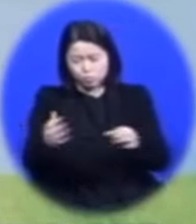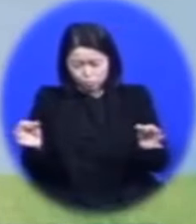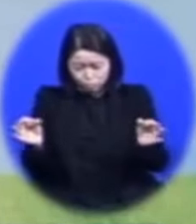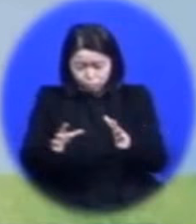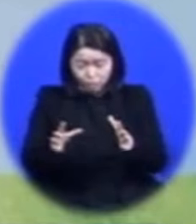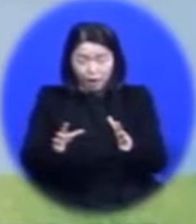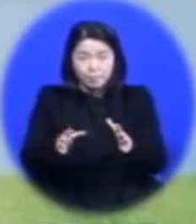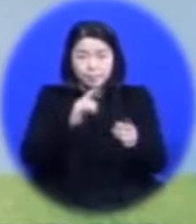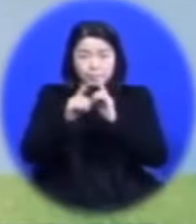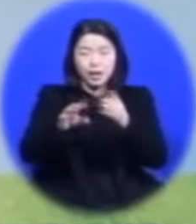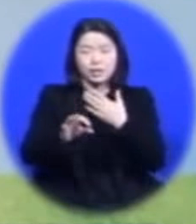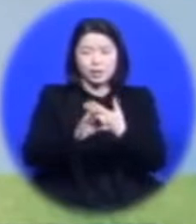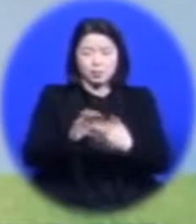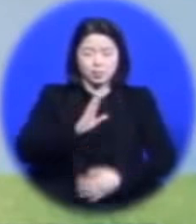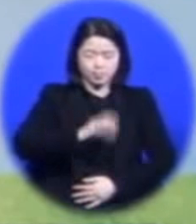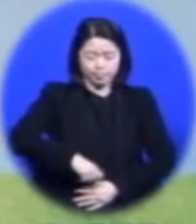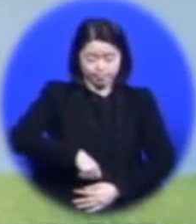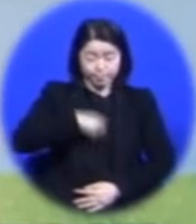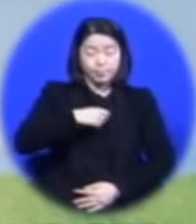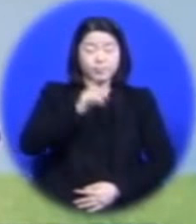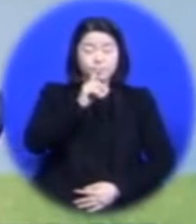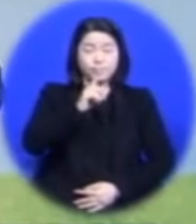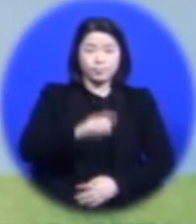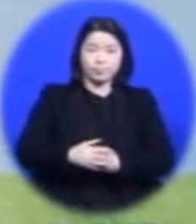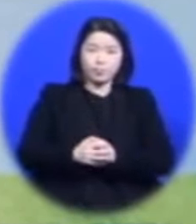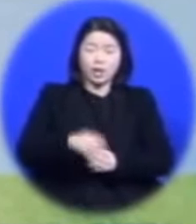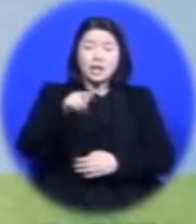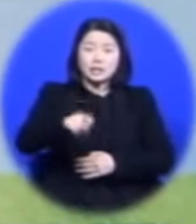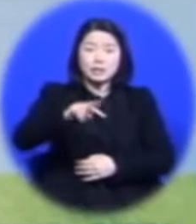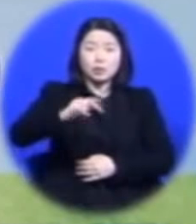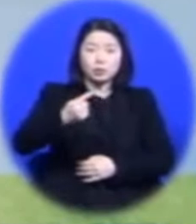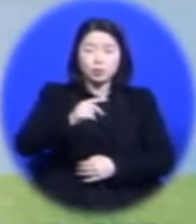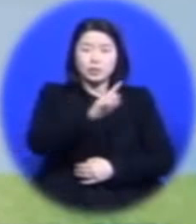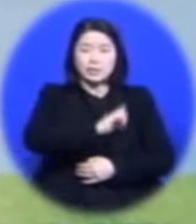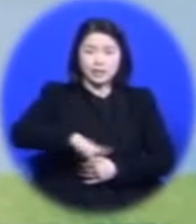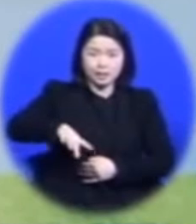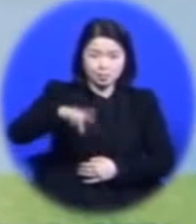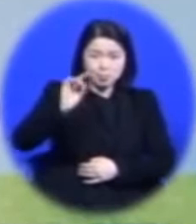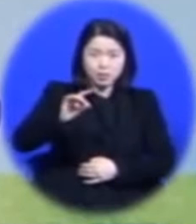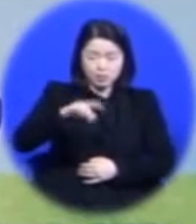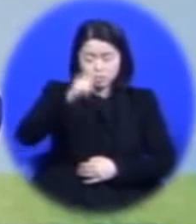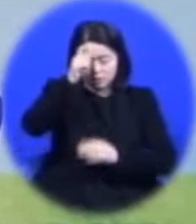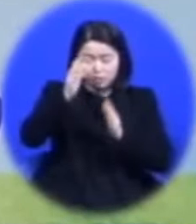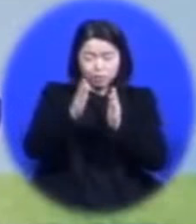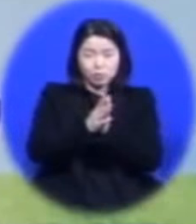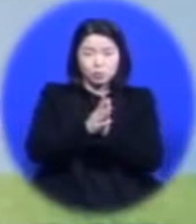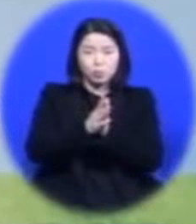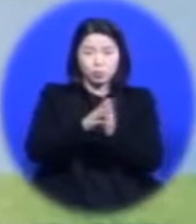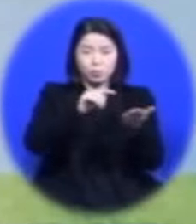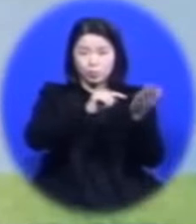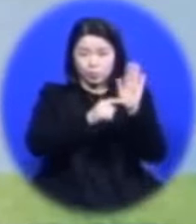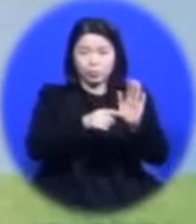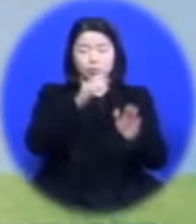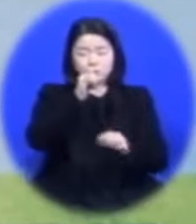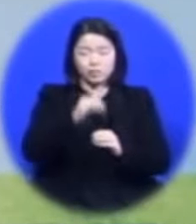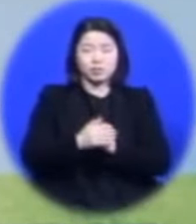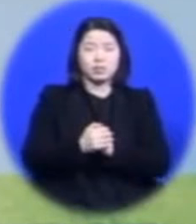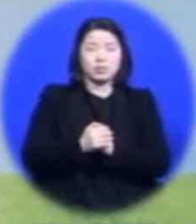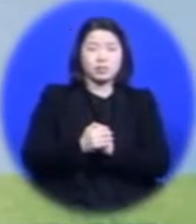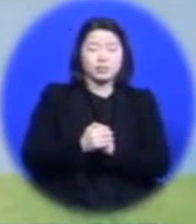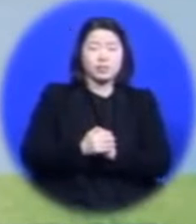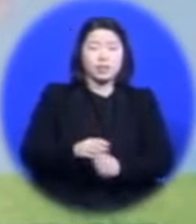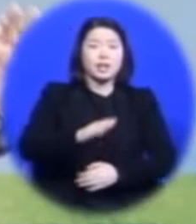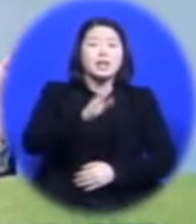했다면 정직한 이야기죠 그것도 제일 먼저 나오는 기도입니다